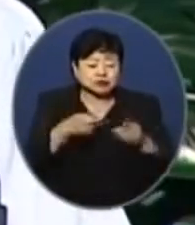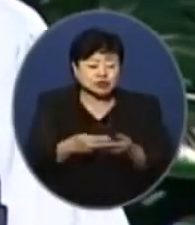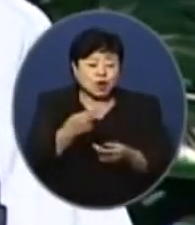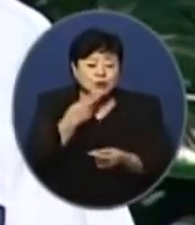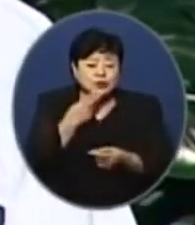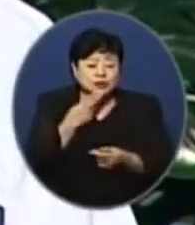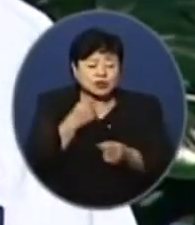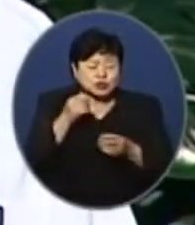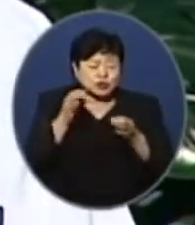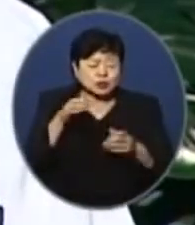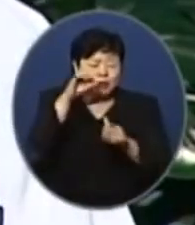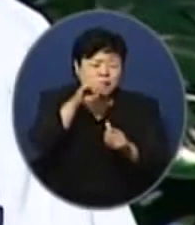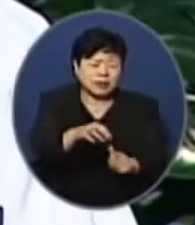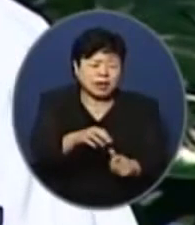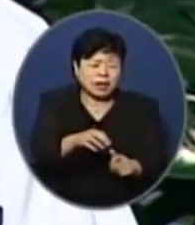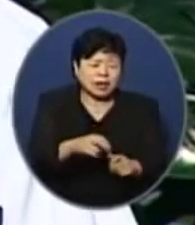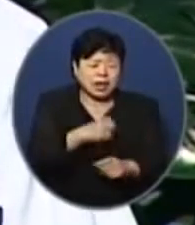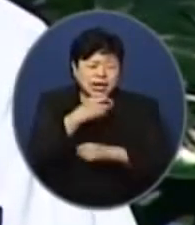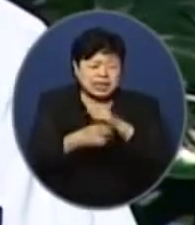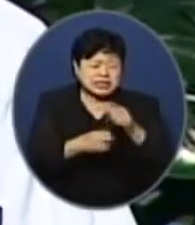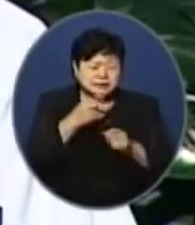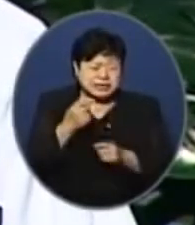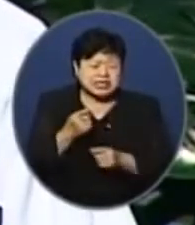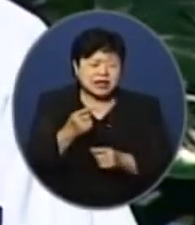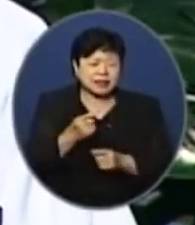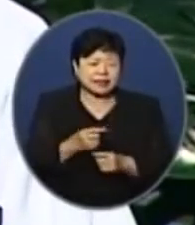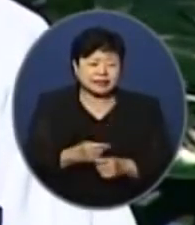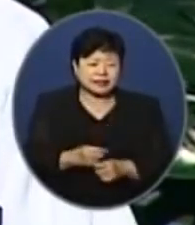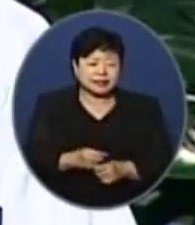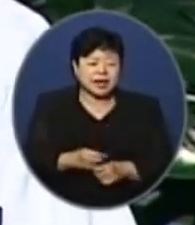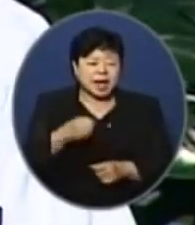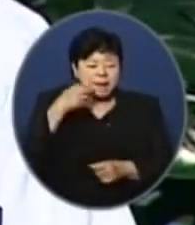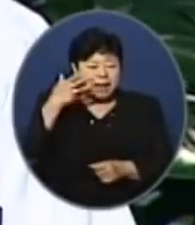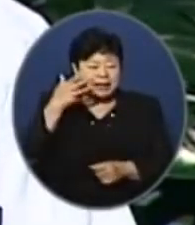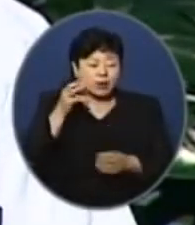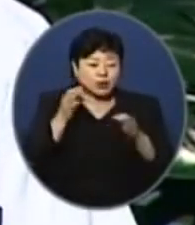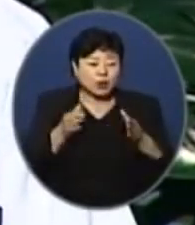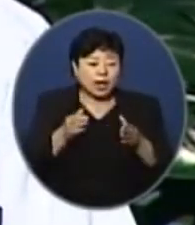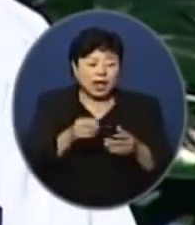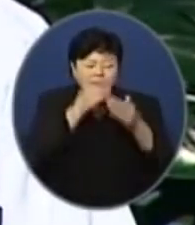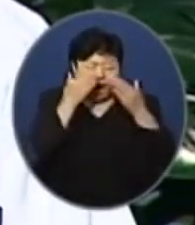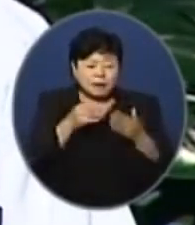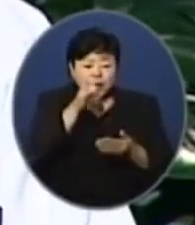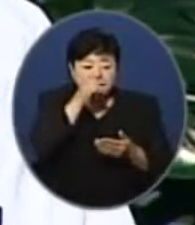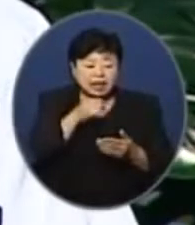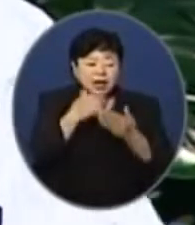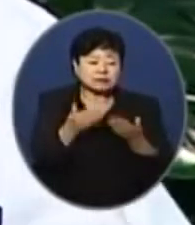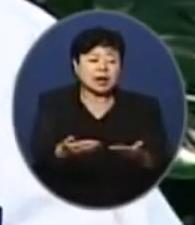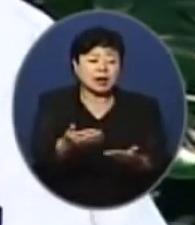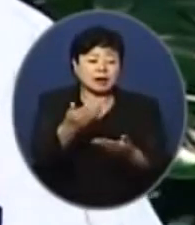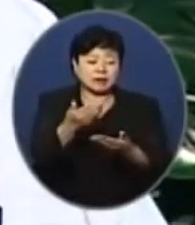이렇게 21년 8개월 동안 그가 감옥에 있다가 가석방을 받고 나왔습니다.